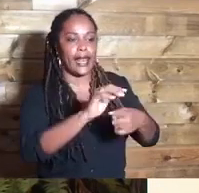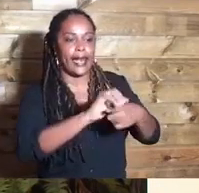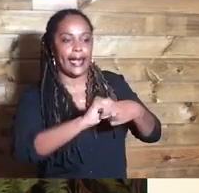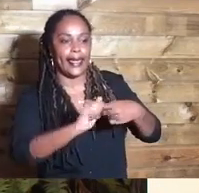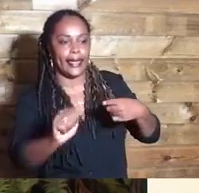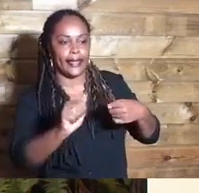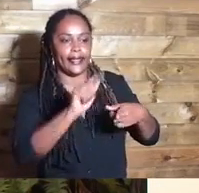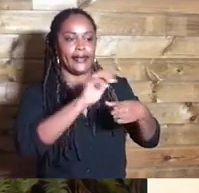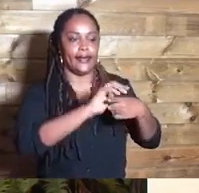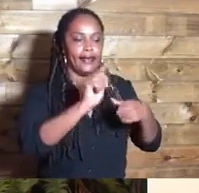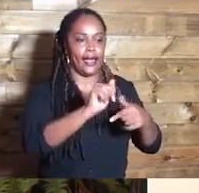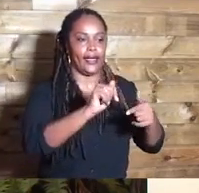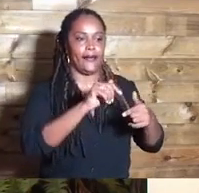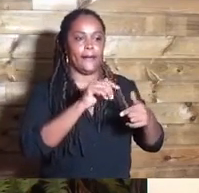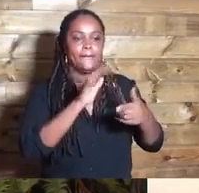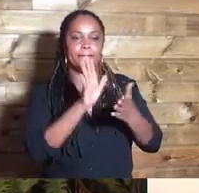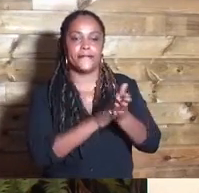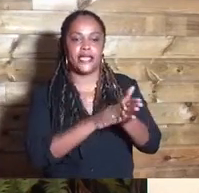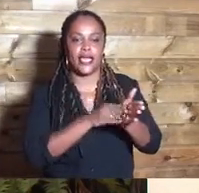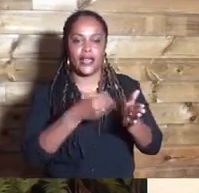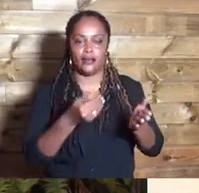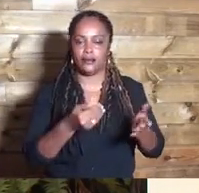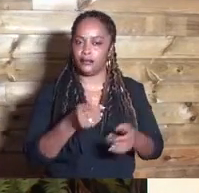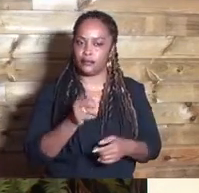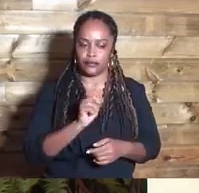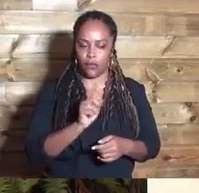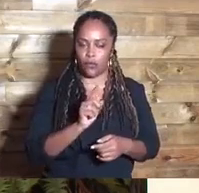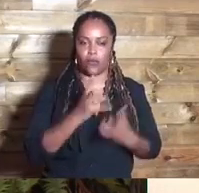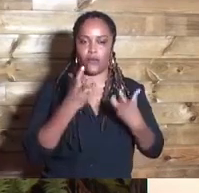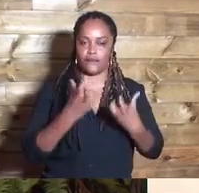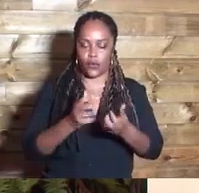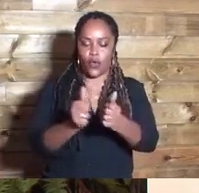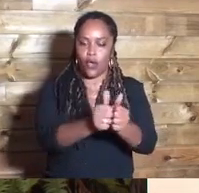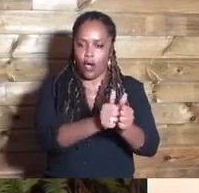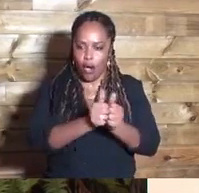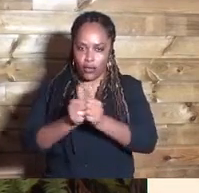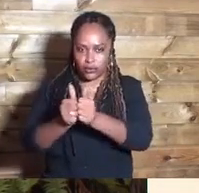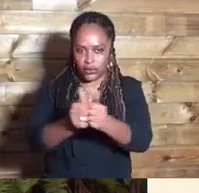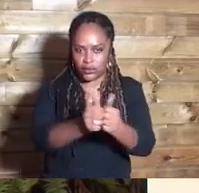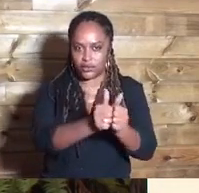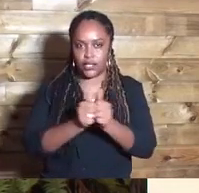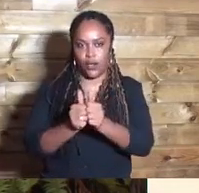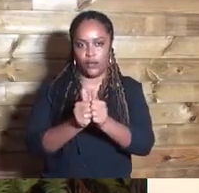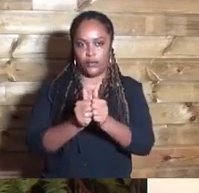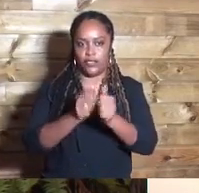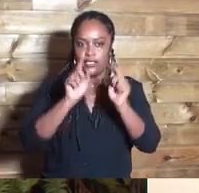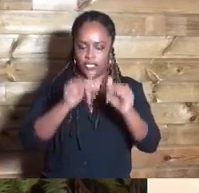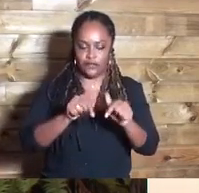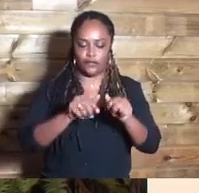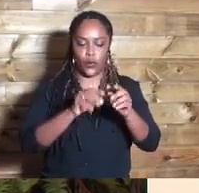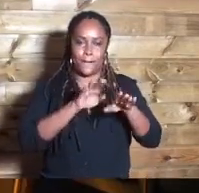miel. Ça nous veut que nous fait ensemble, c'est que nous ancrer nous dans la mer